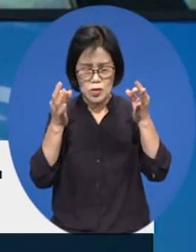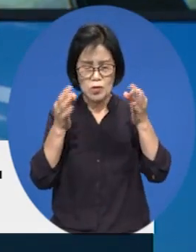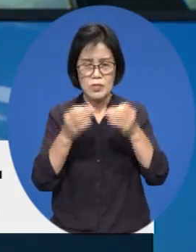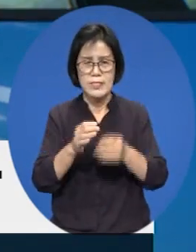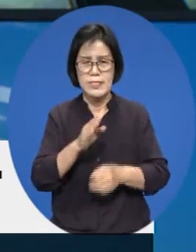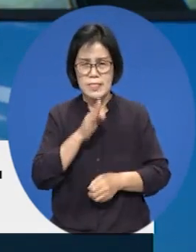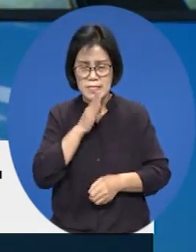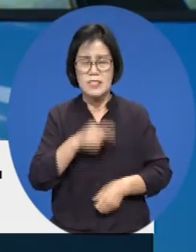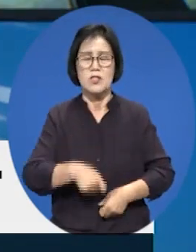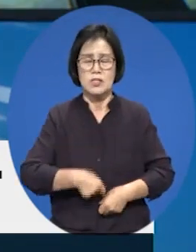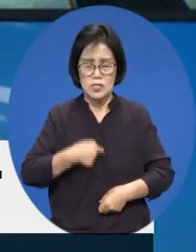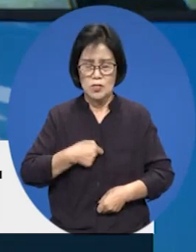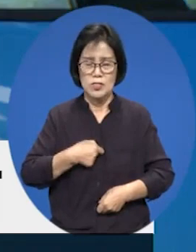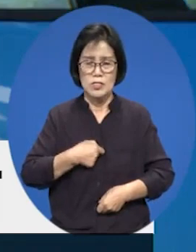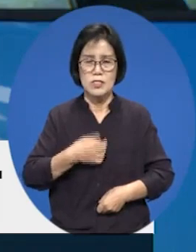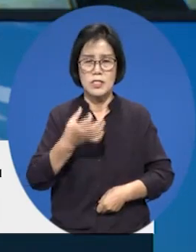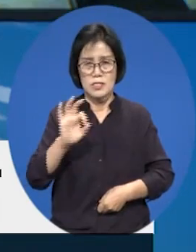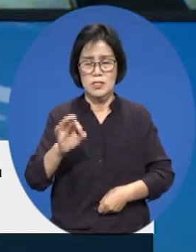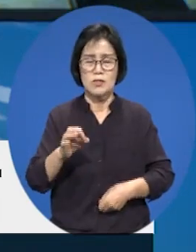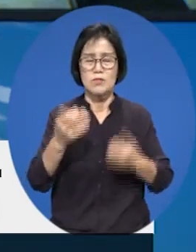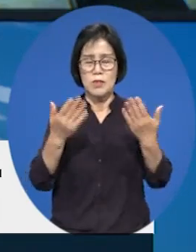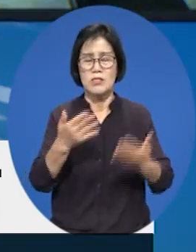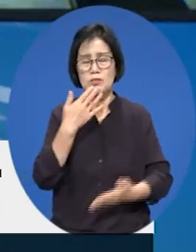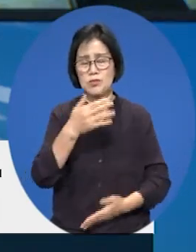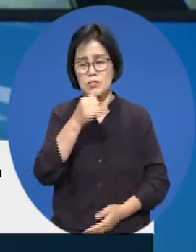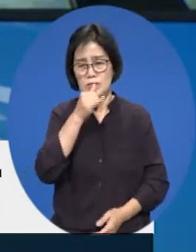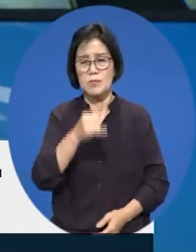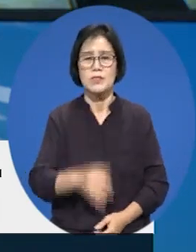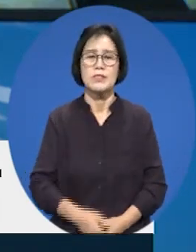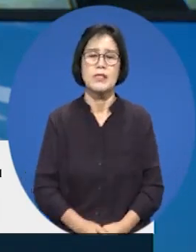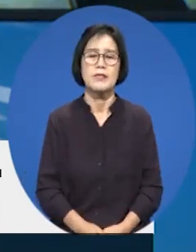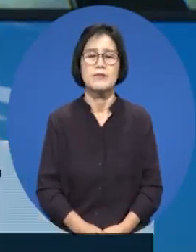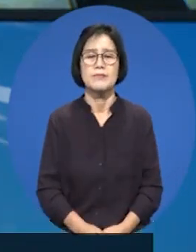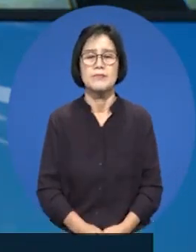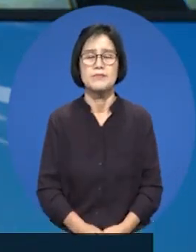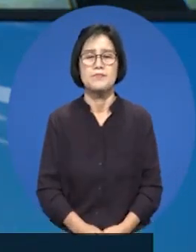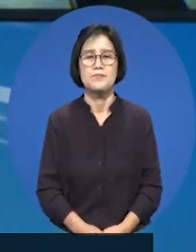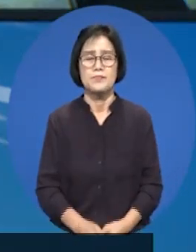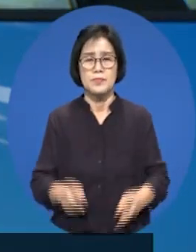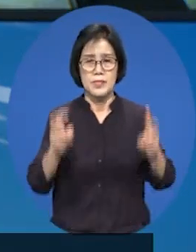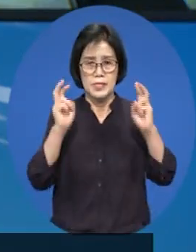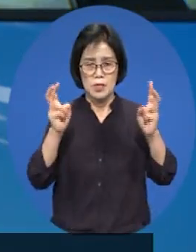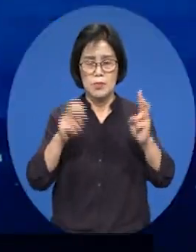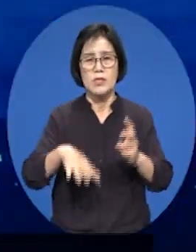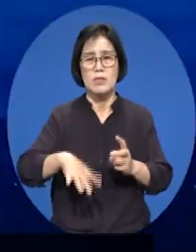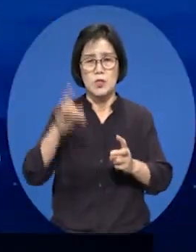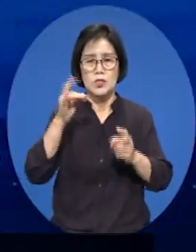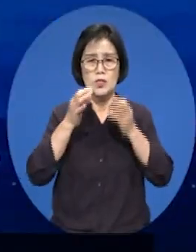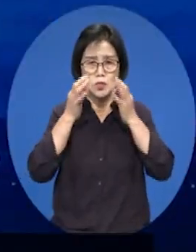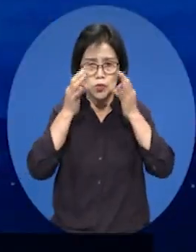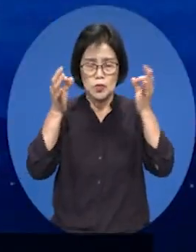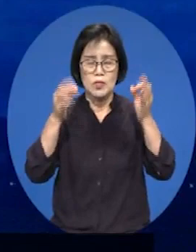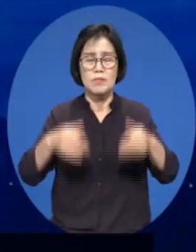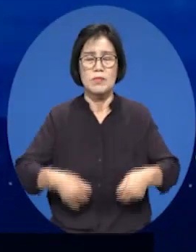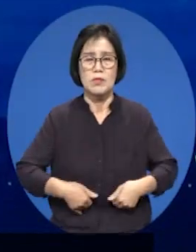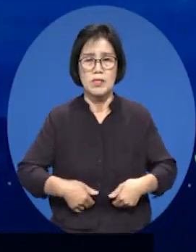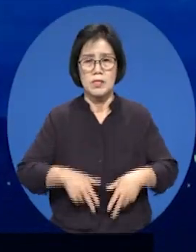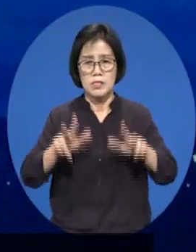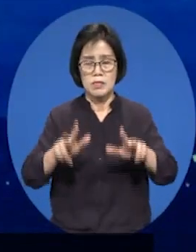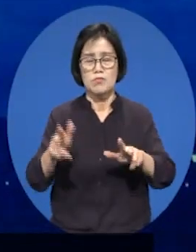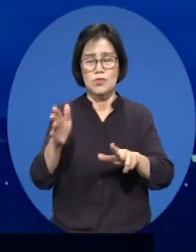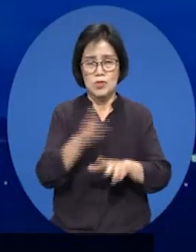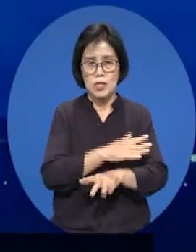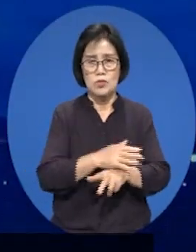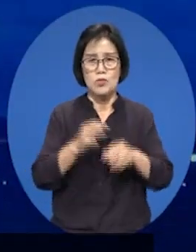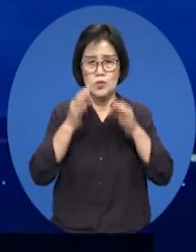진정성을 갖다가 확보할 수 있는 수단이 너무 저는 봅니다 알겠습니다 기업 자체가 먼저 노력을 했어야 됐다 지금부터라도 이